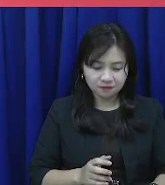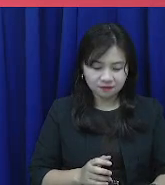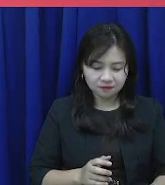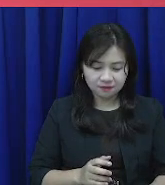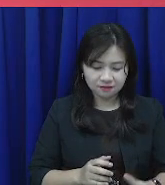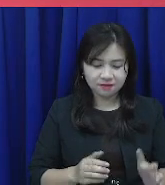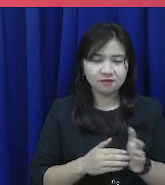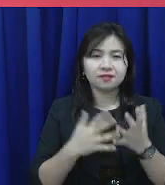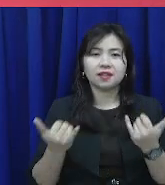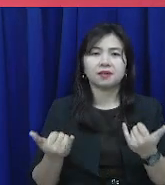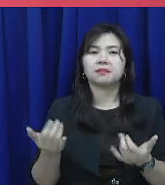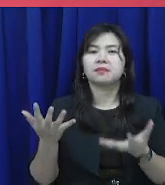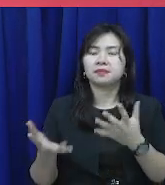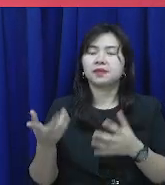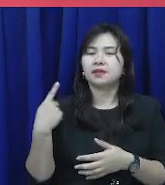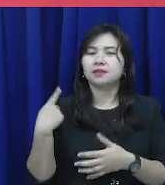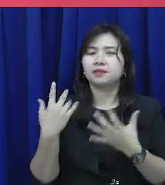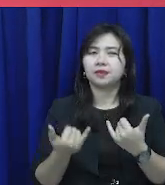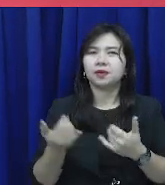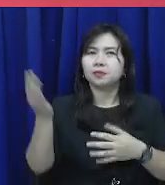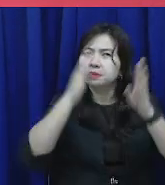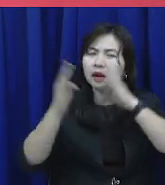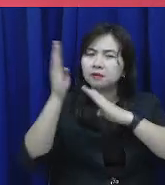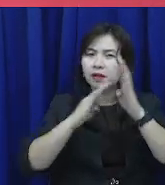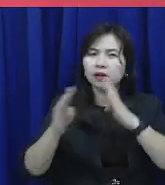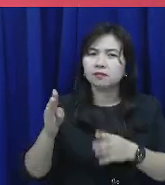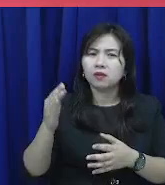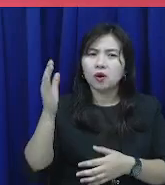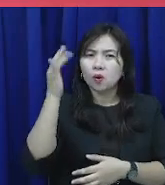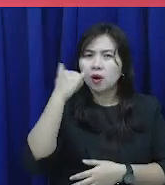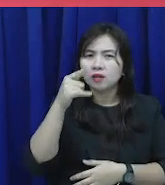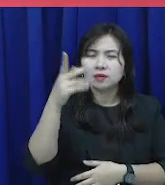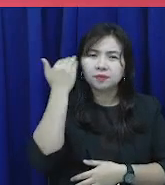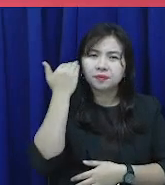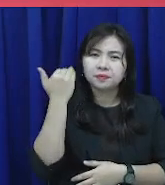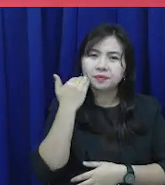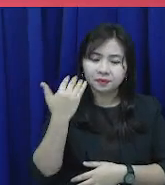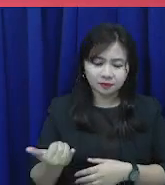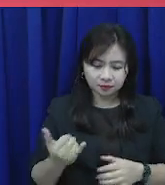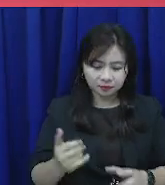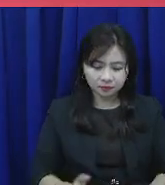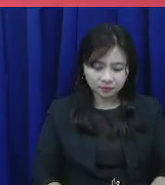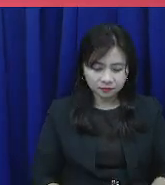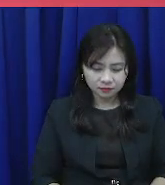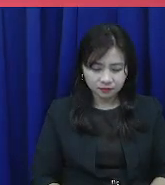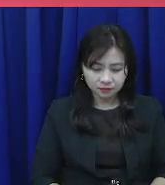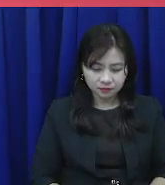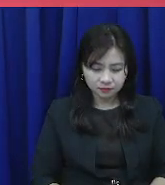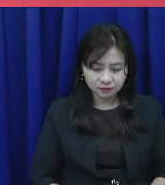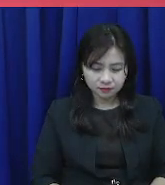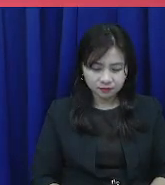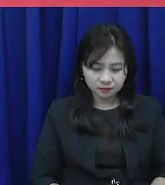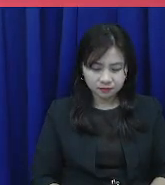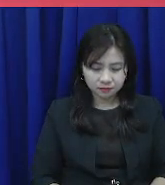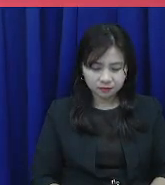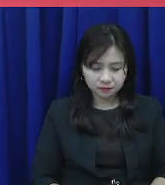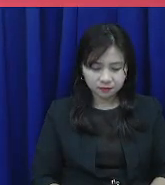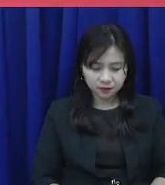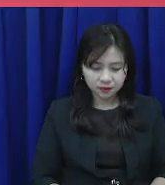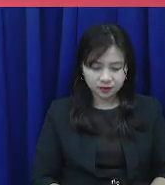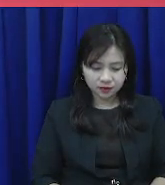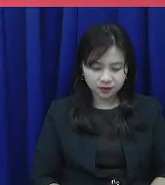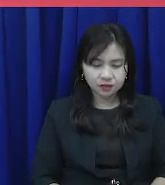tayong dramatic acts you see parang nagkukulang pa parang may gusto pa akong gawin sa Panginoon parang tipong yung Diyos pa yung nagkukulang SAO alam mo yun